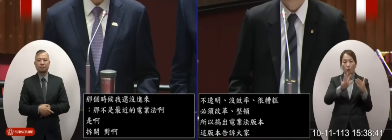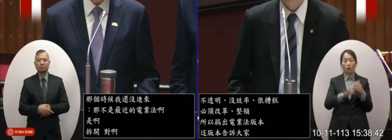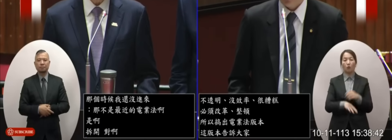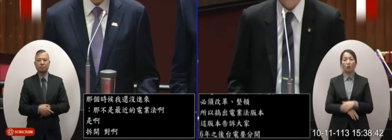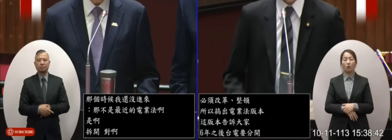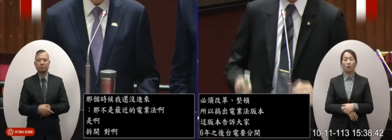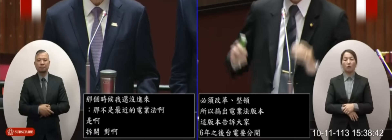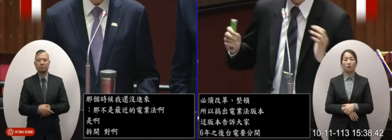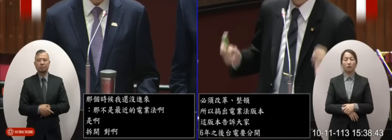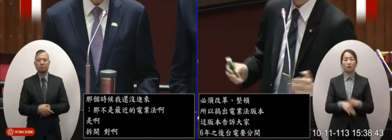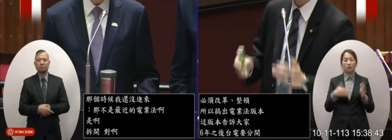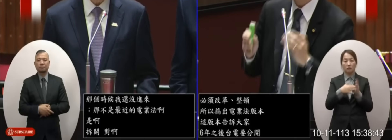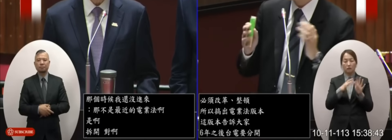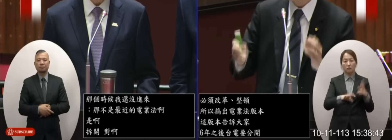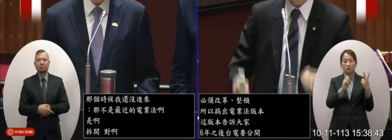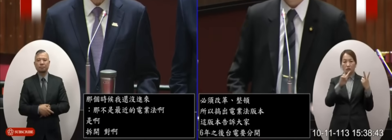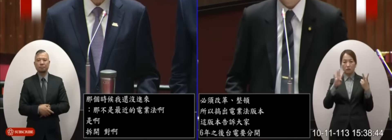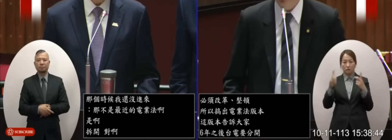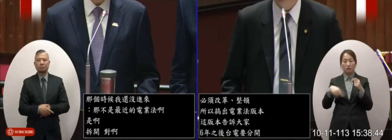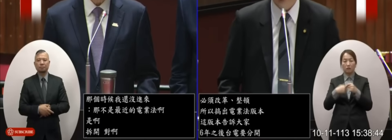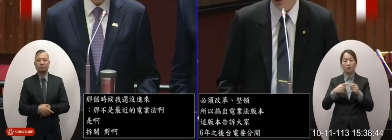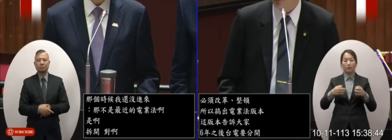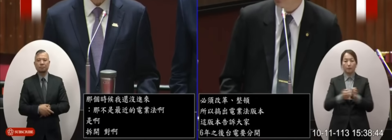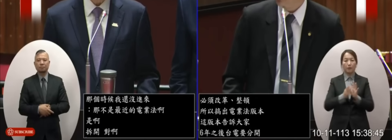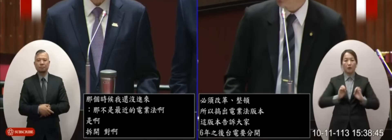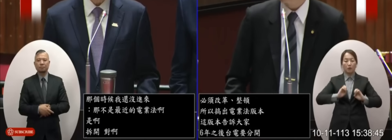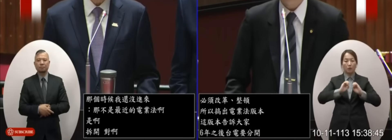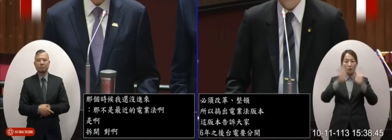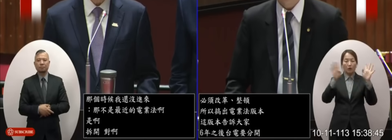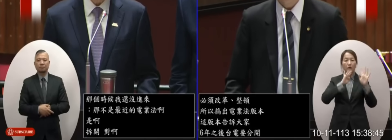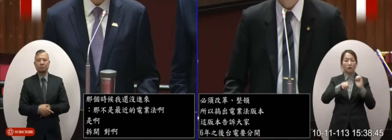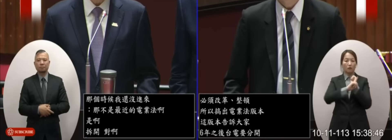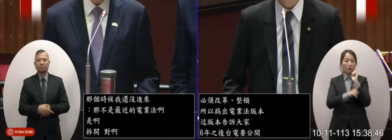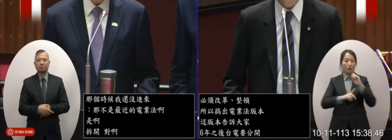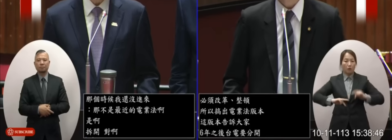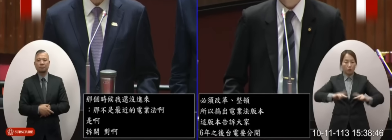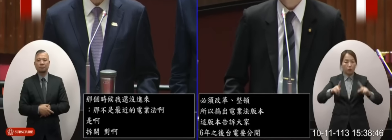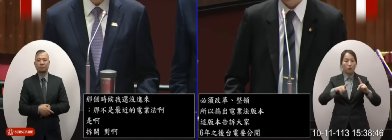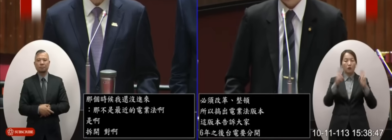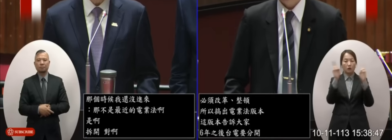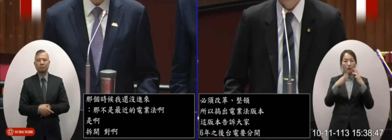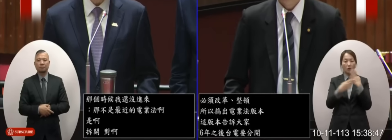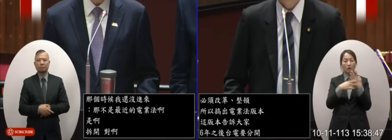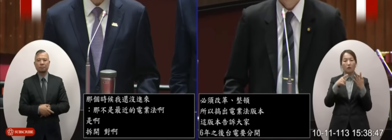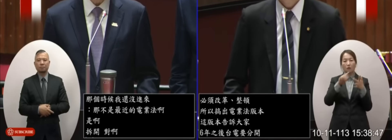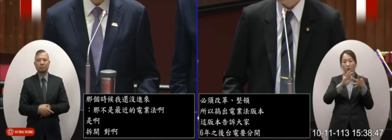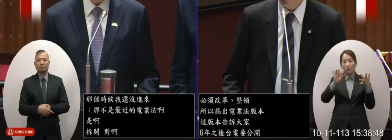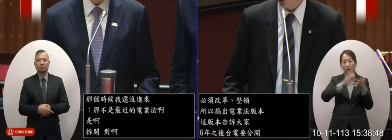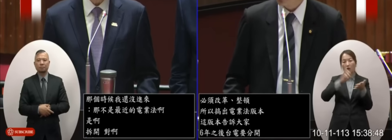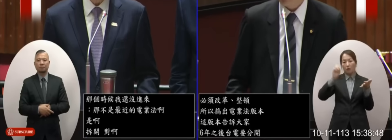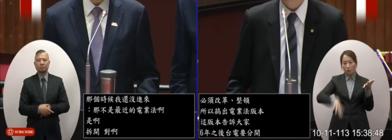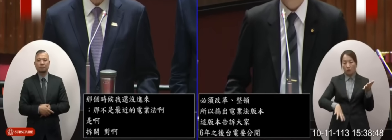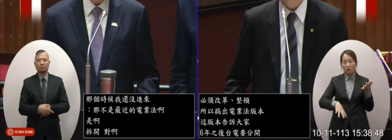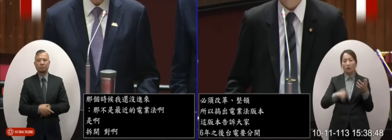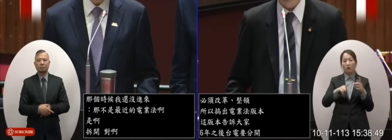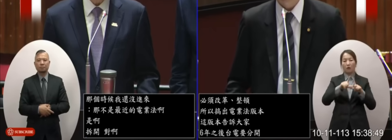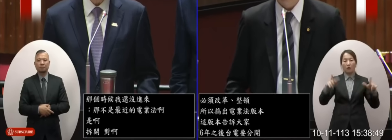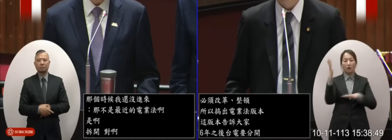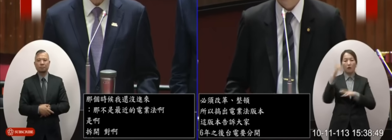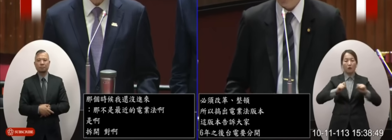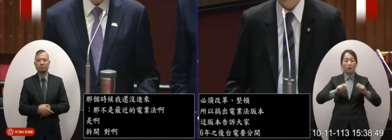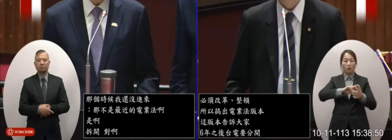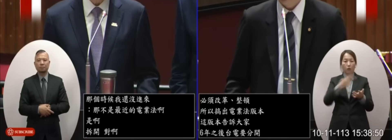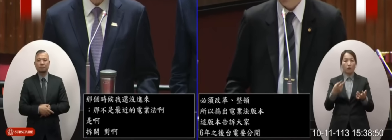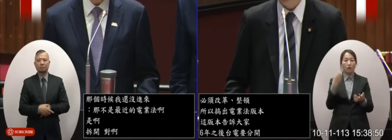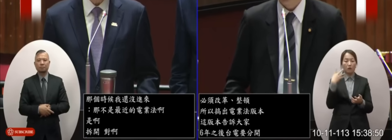对？好，2024马上公布要进入修正的电业法里面，这条删除了，这是重大的政策转